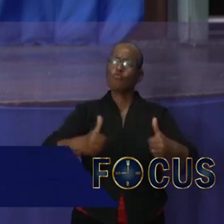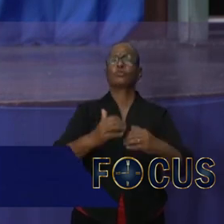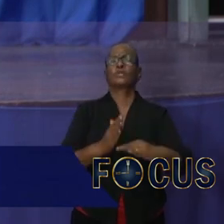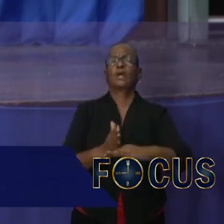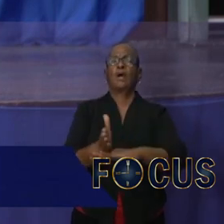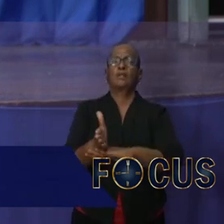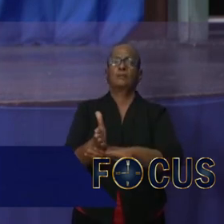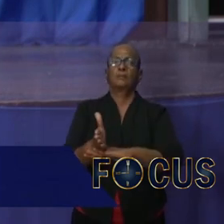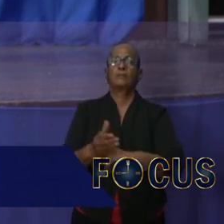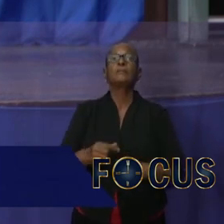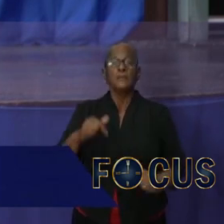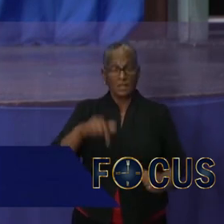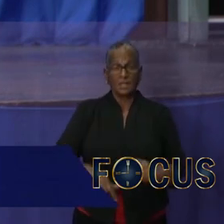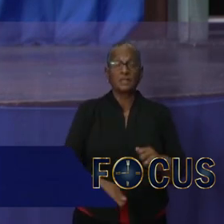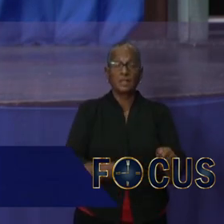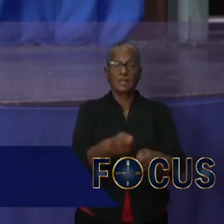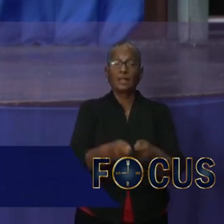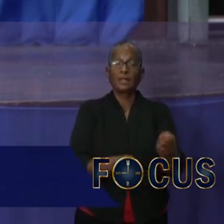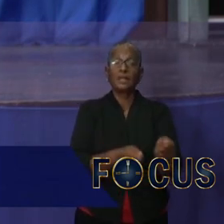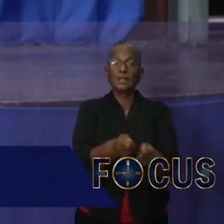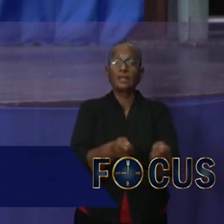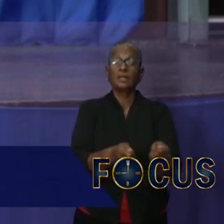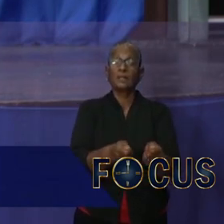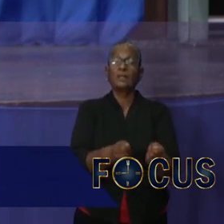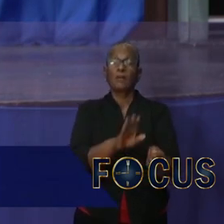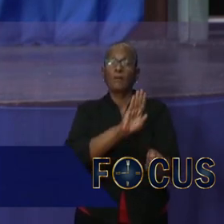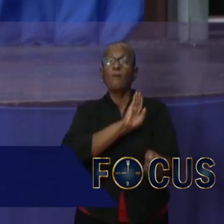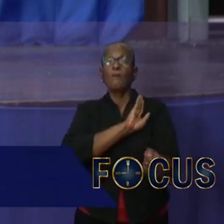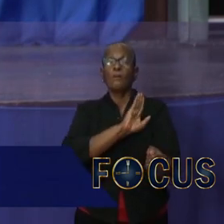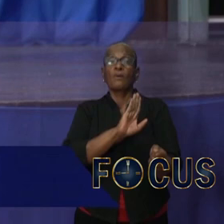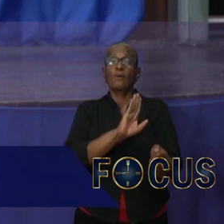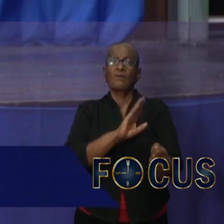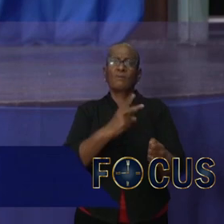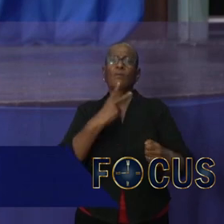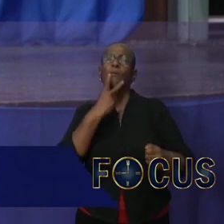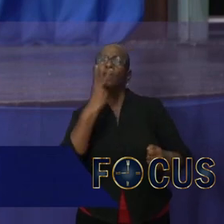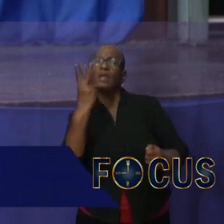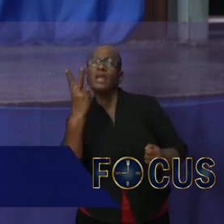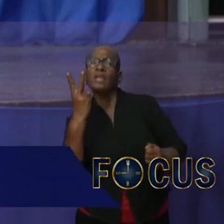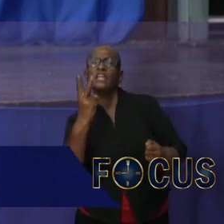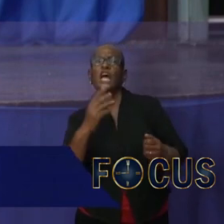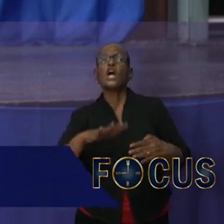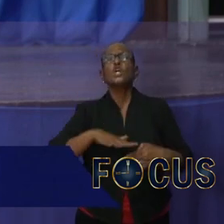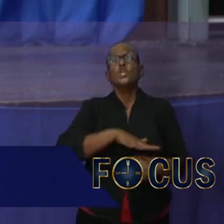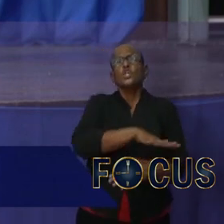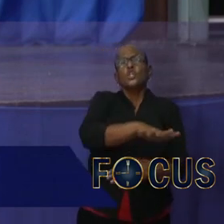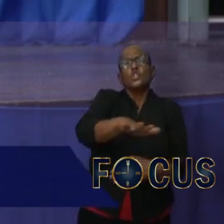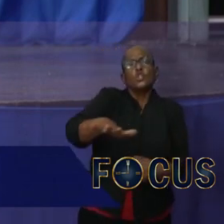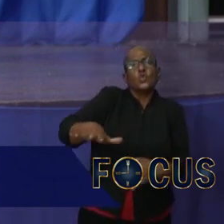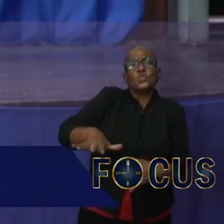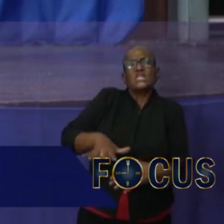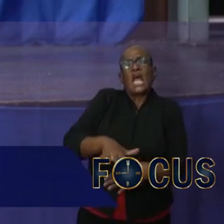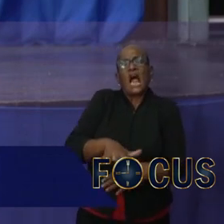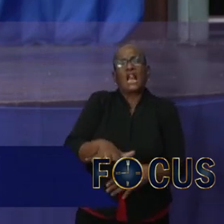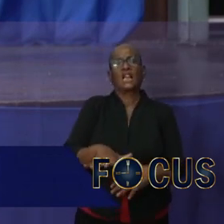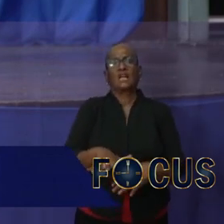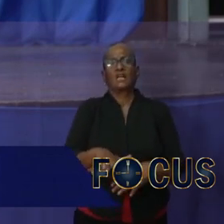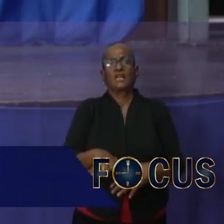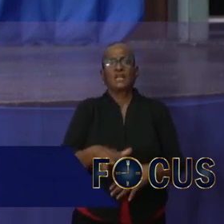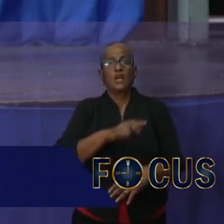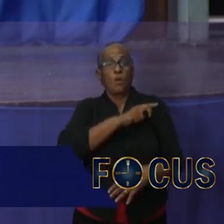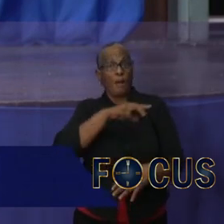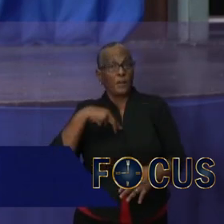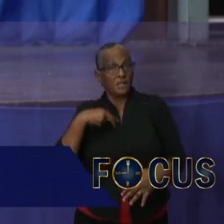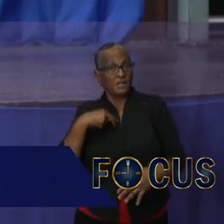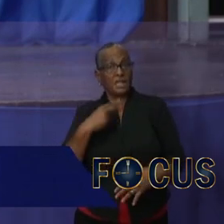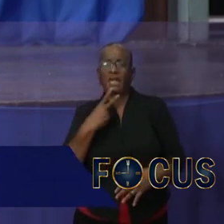Deze regering heeft ook gekeken naar de sociale kant. We hebben gezegd, we gaan die mensen